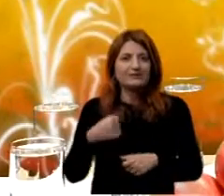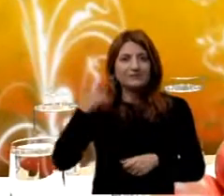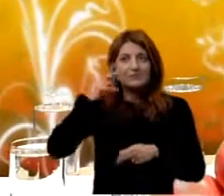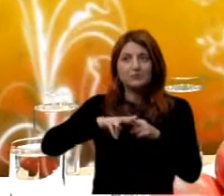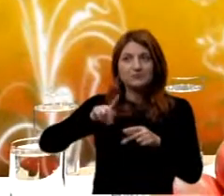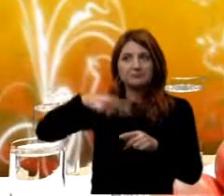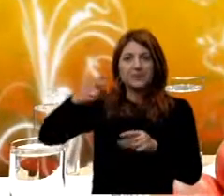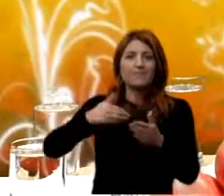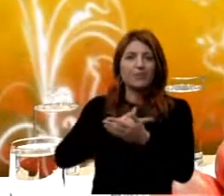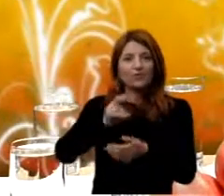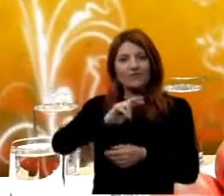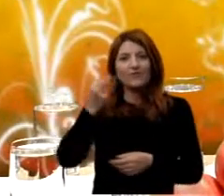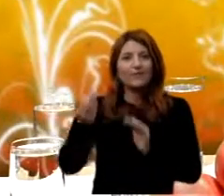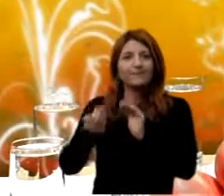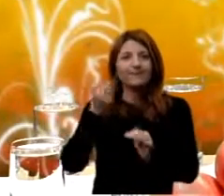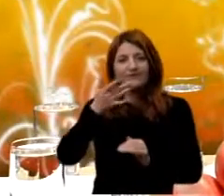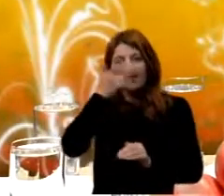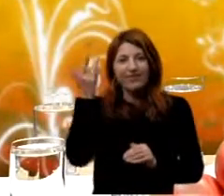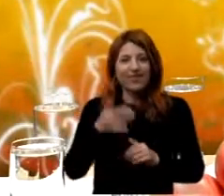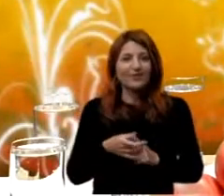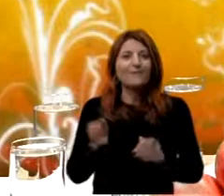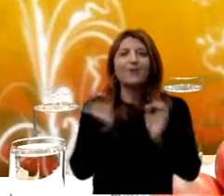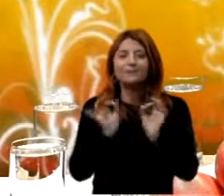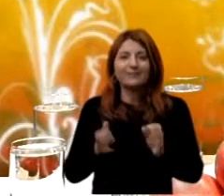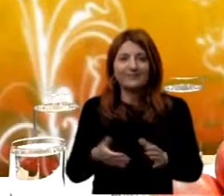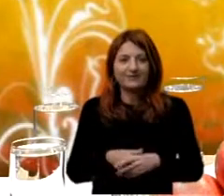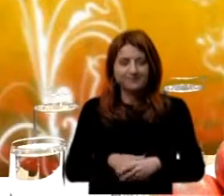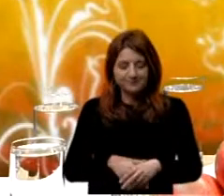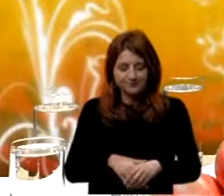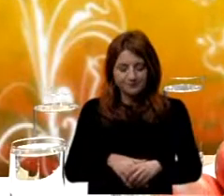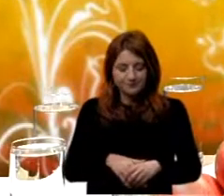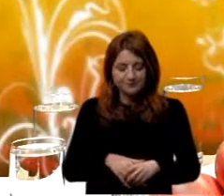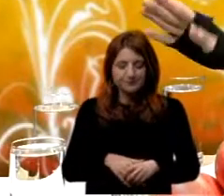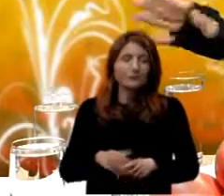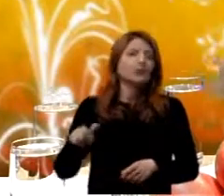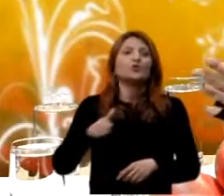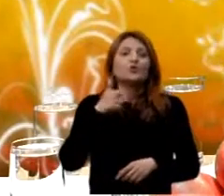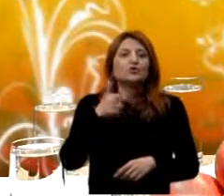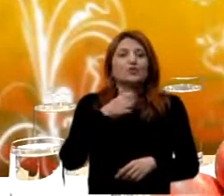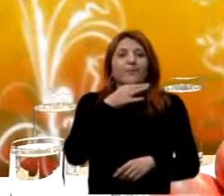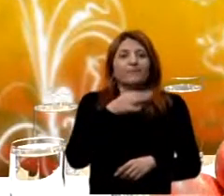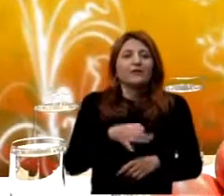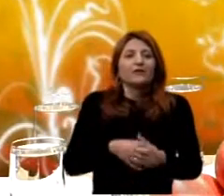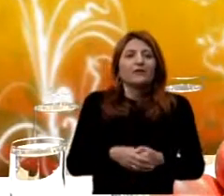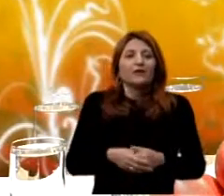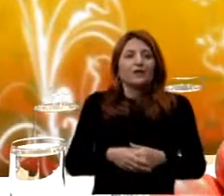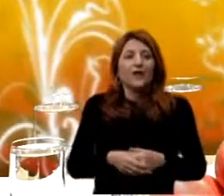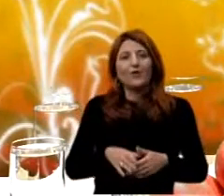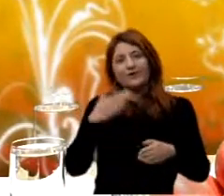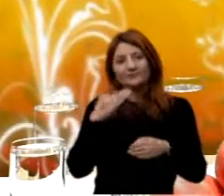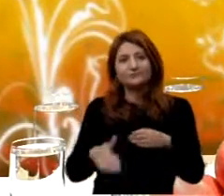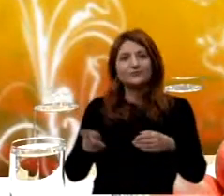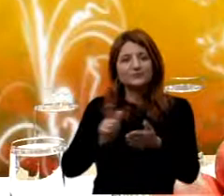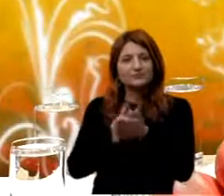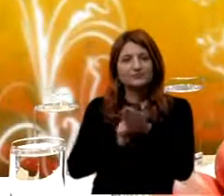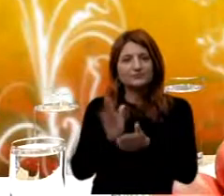pozvat malo. Pozvaću je pred ljeto da malo pripremi naše ljude. I još imam jedno pitanje, molim vas, pa će mi primarno se završiti jer vama